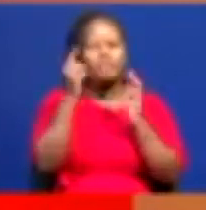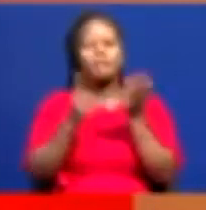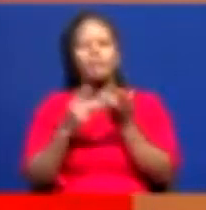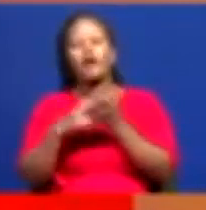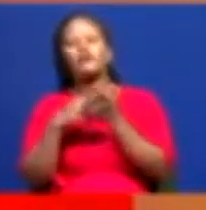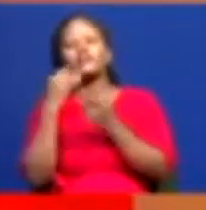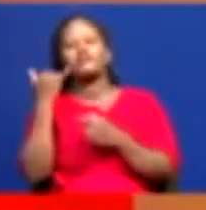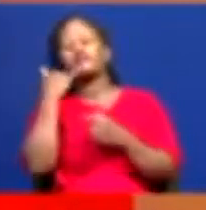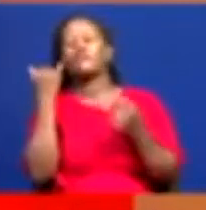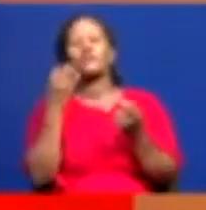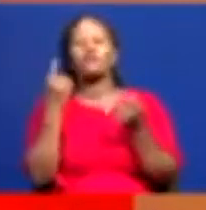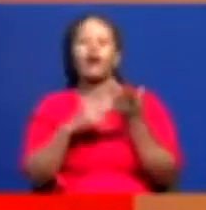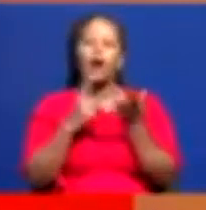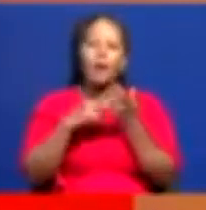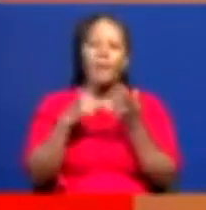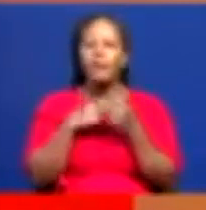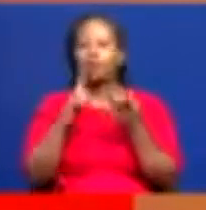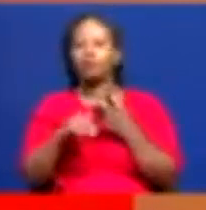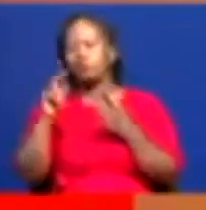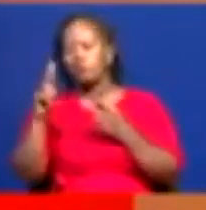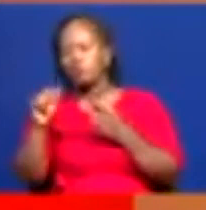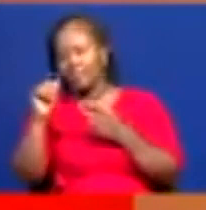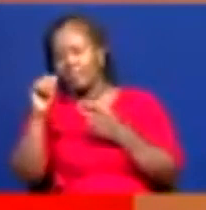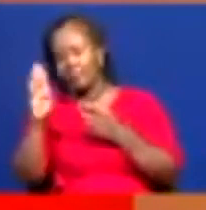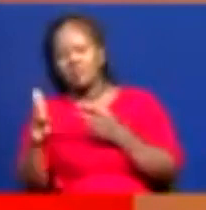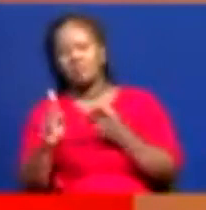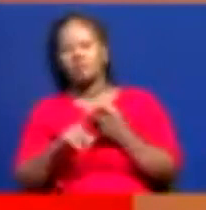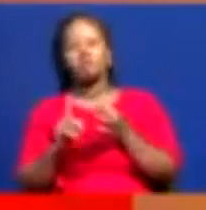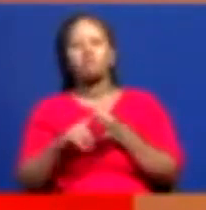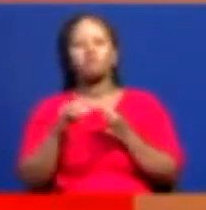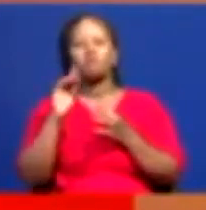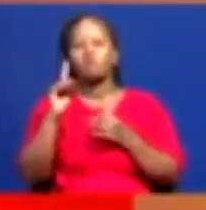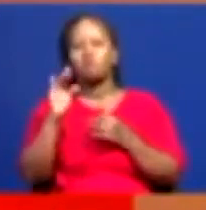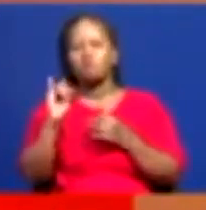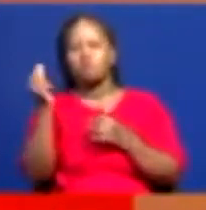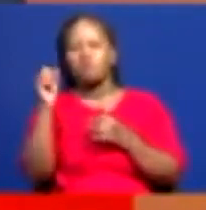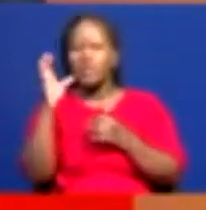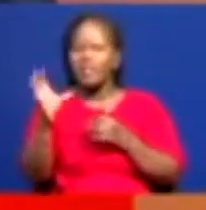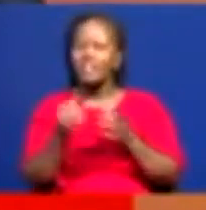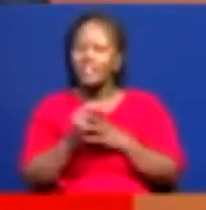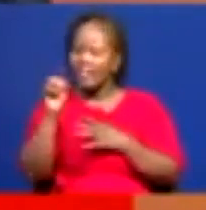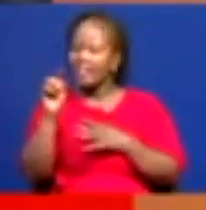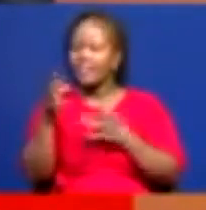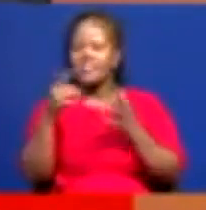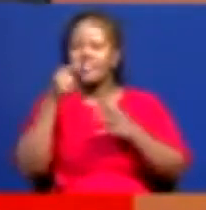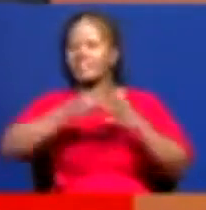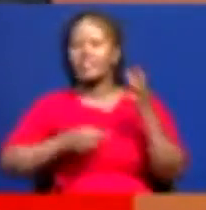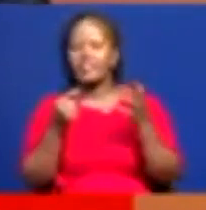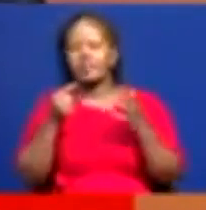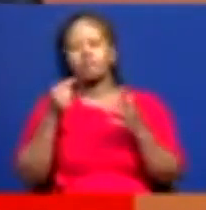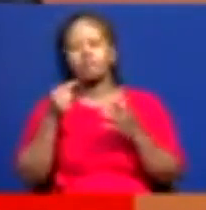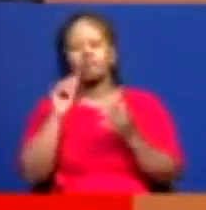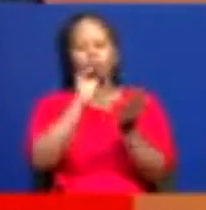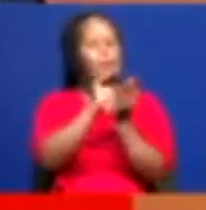USB, kuna flash disk, inahesabiwa, inatozwa ule ushuru. Ule ushuru hauendi kwa consolidated